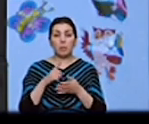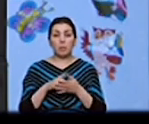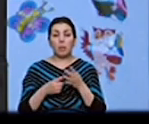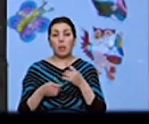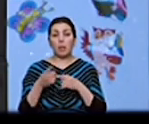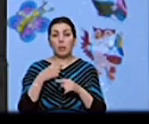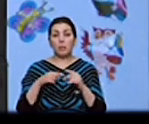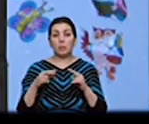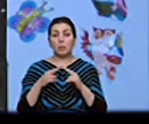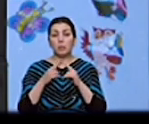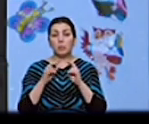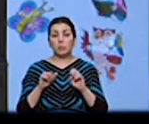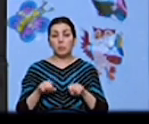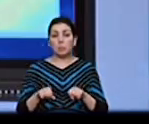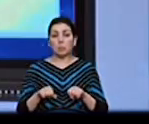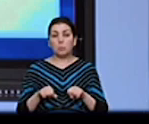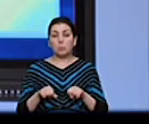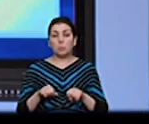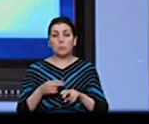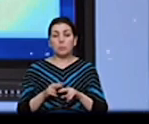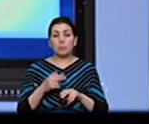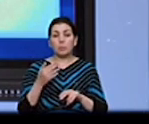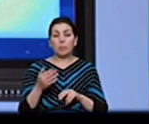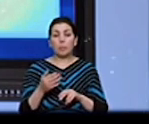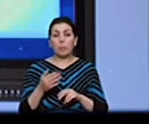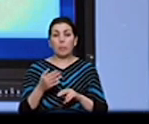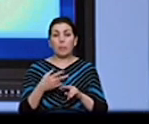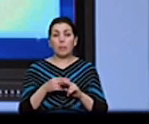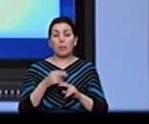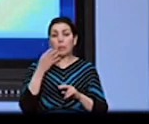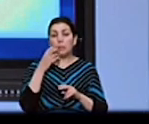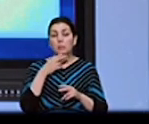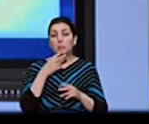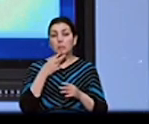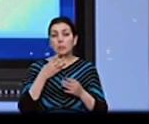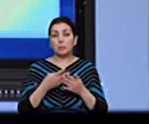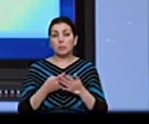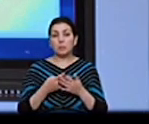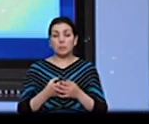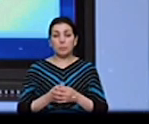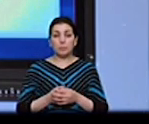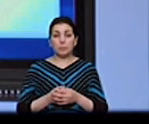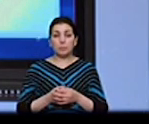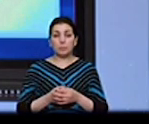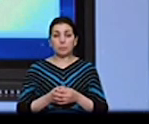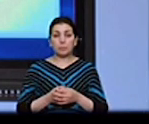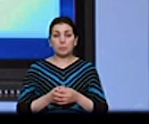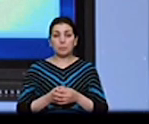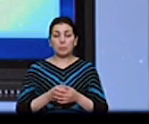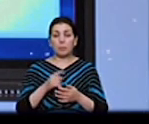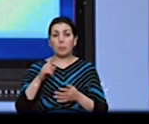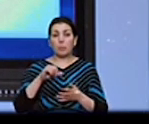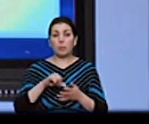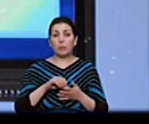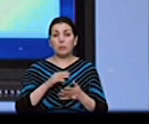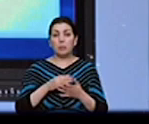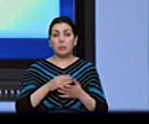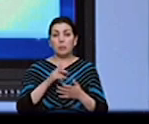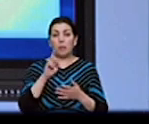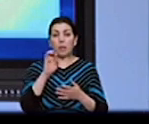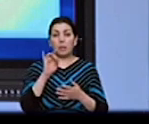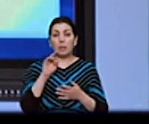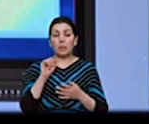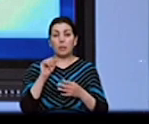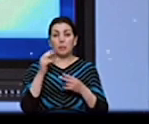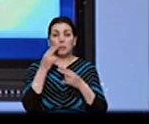ular qayta tiklanar ekan. Demak, quyidagi rasmga diqqatingizni qarating. Bu yerda xarita